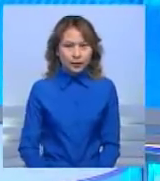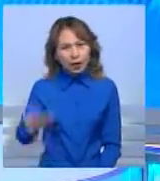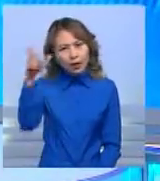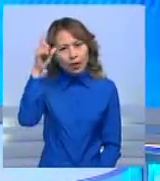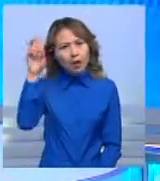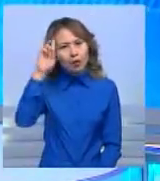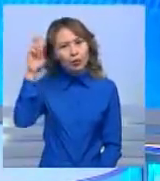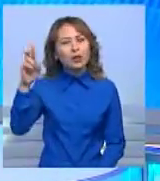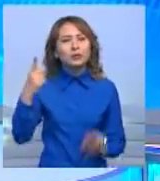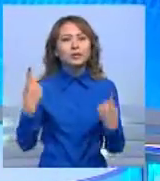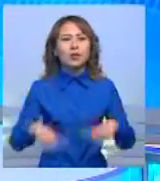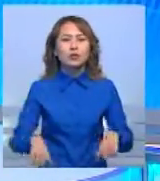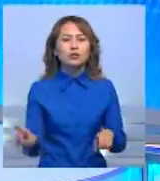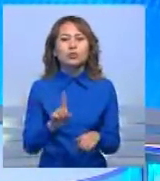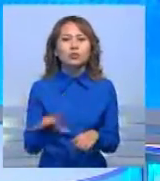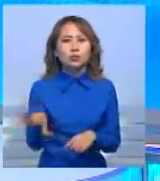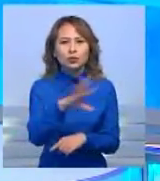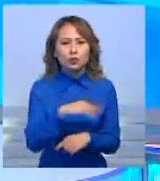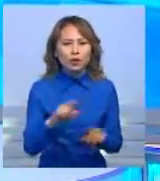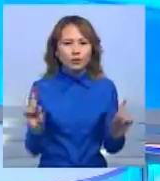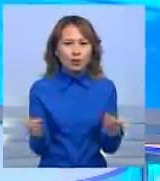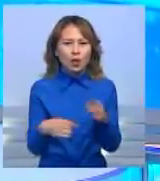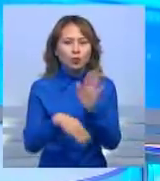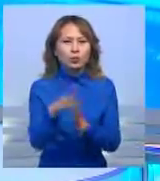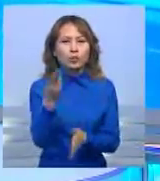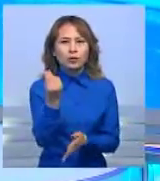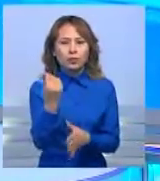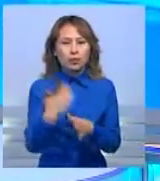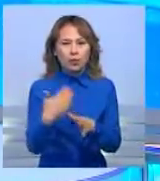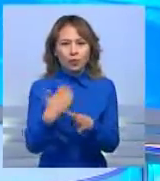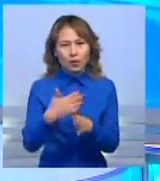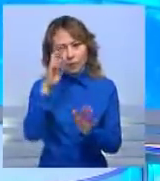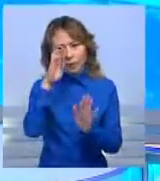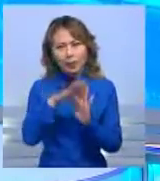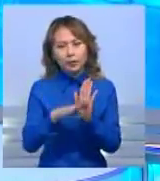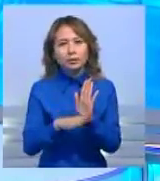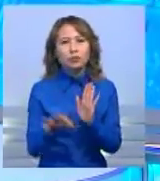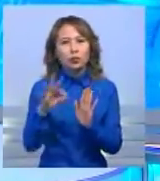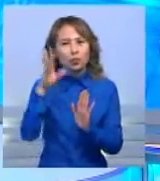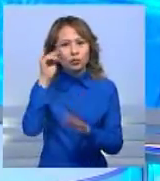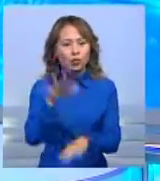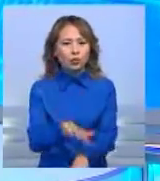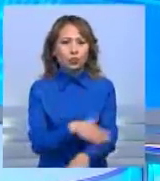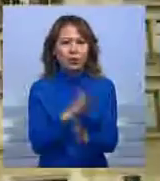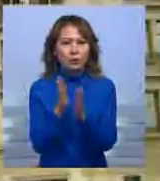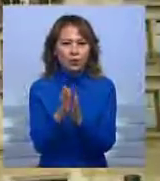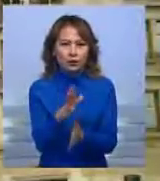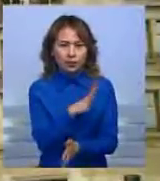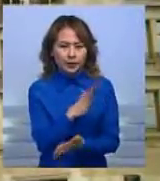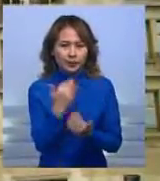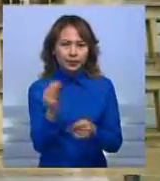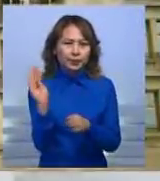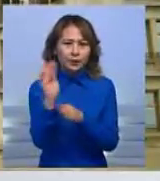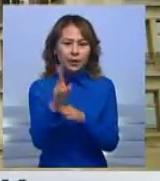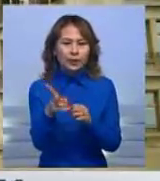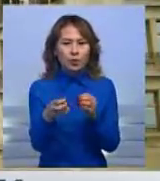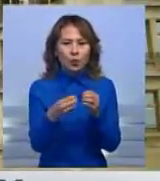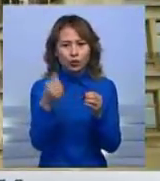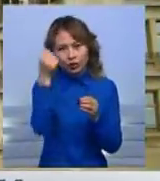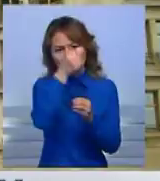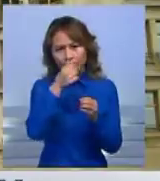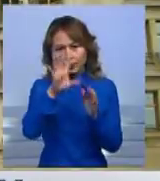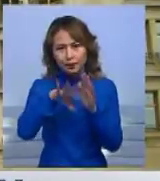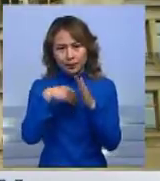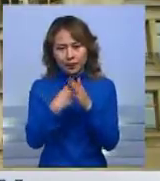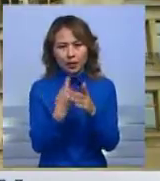Грекия үкіметі елді дағдарыстан шығаруға арналған қаржылай көмек бағдарламасының мерзімін ұзартуды сұрап отыр. Егер бұл ұсынысы